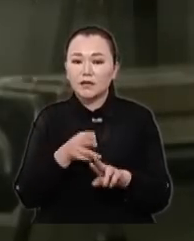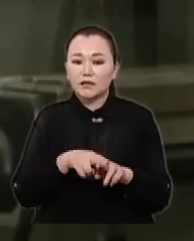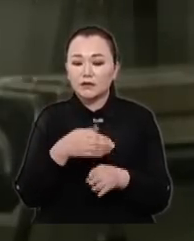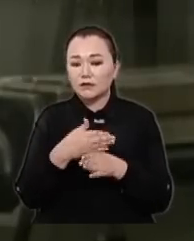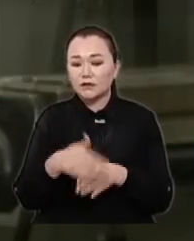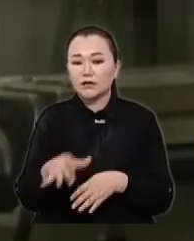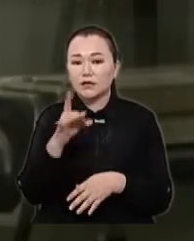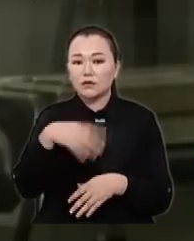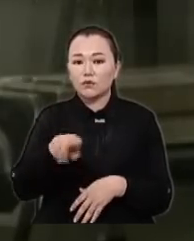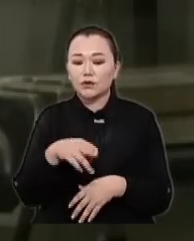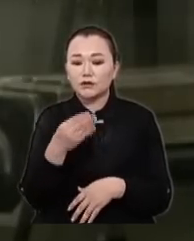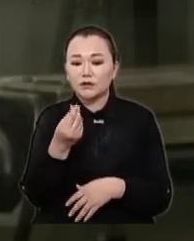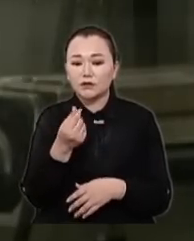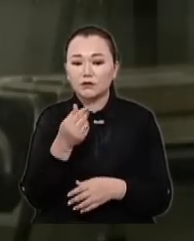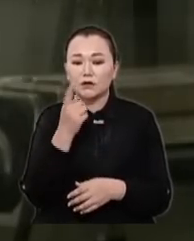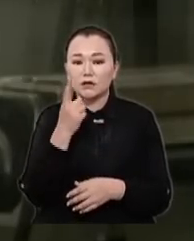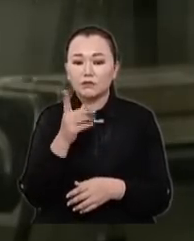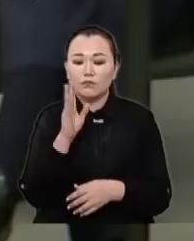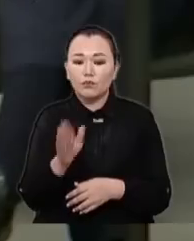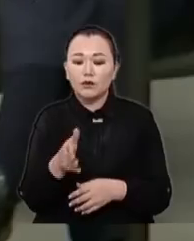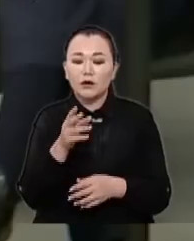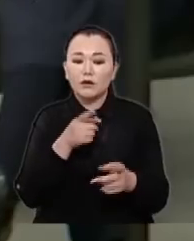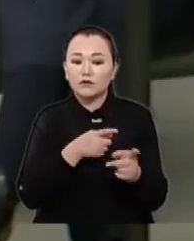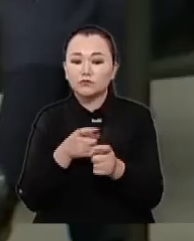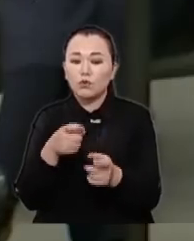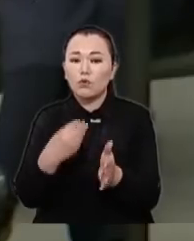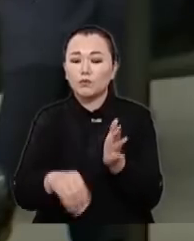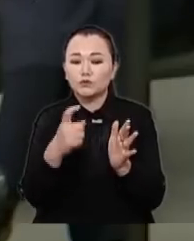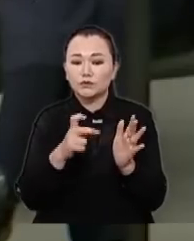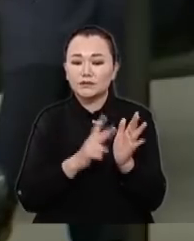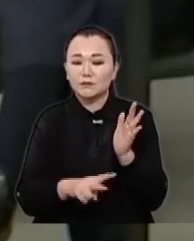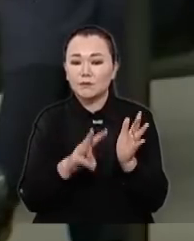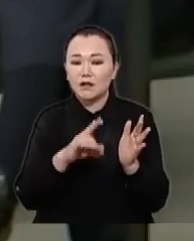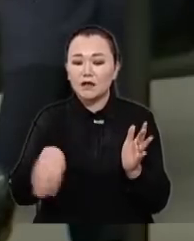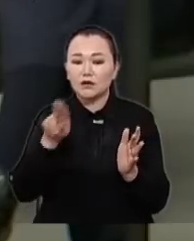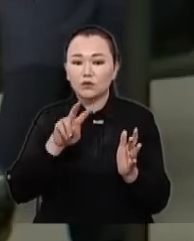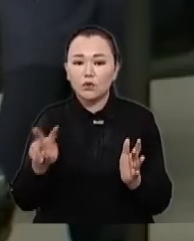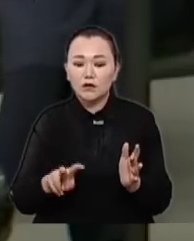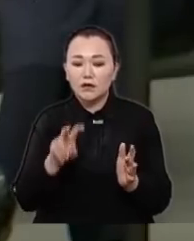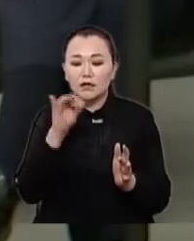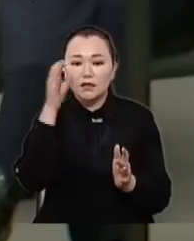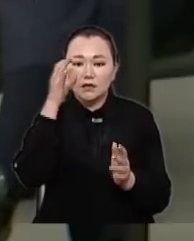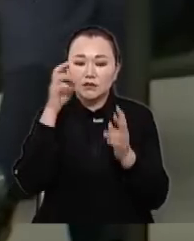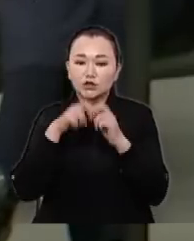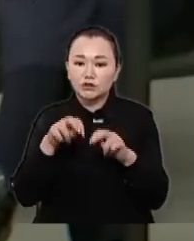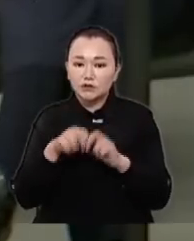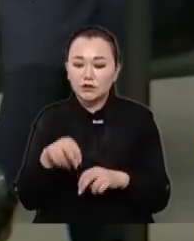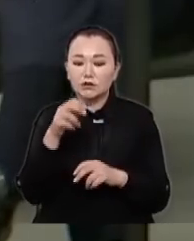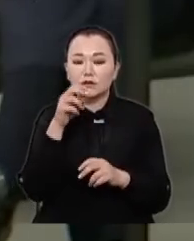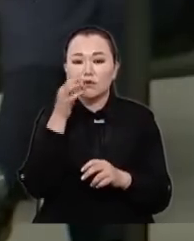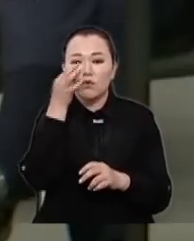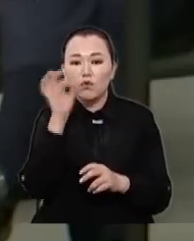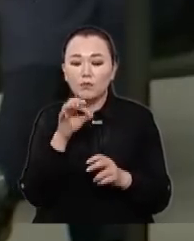бөлінетін рекордтық сомалардың бірі болмақ. Қару сатып алуға 170 миллиард доллар және ғылыми зерттеулер мен